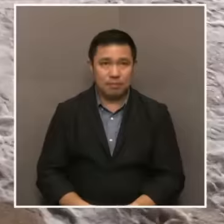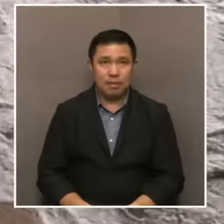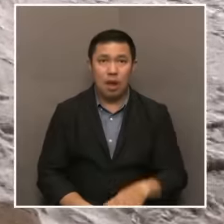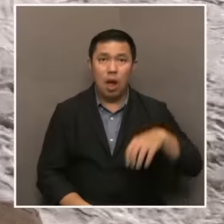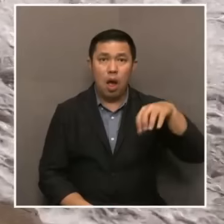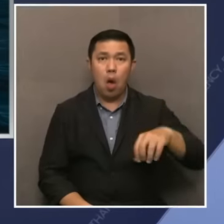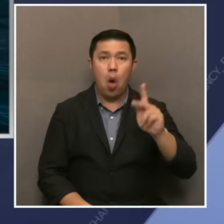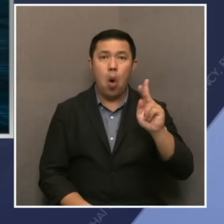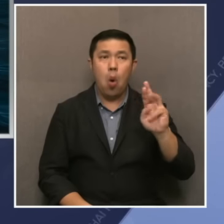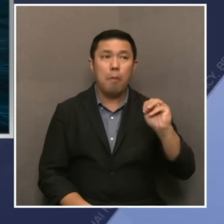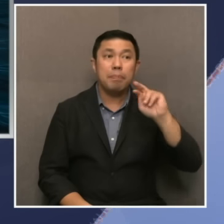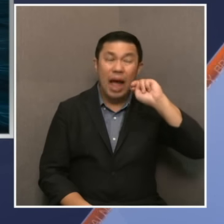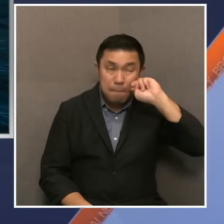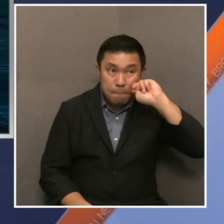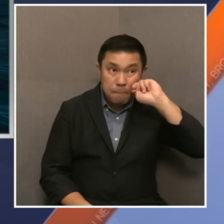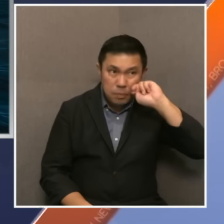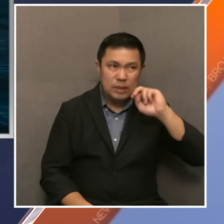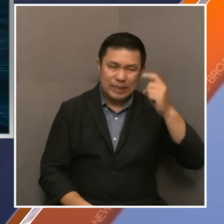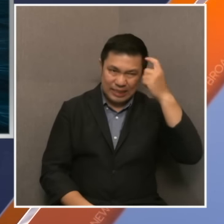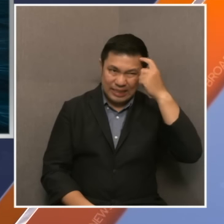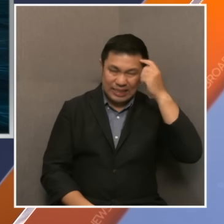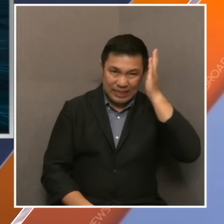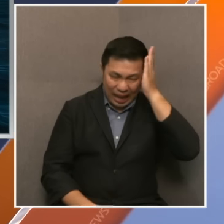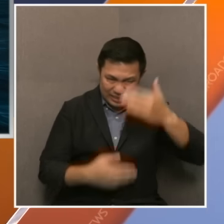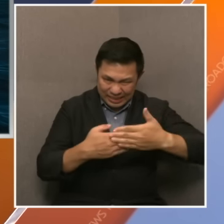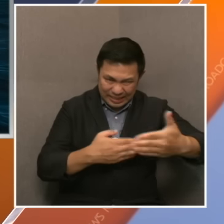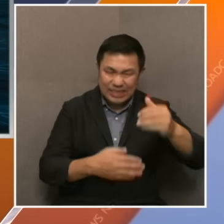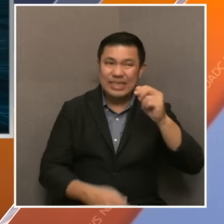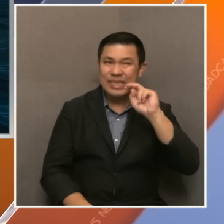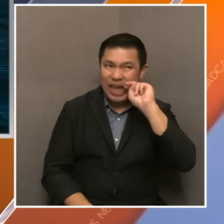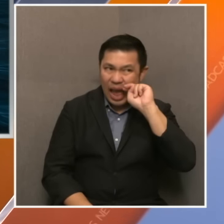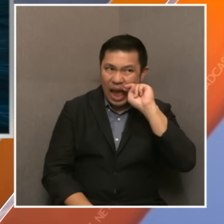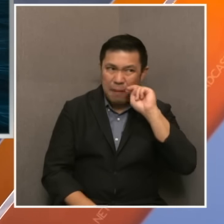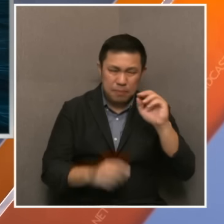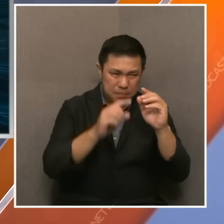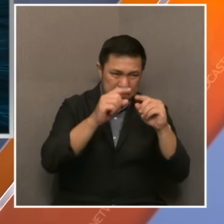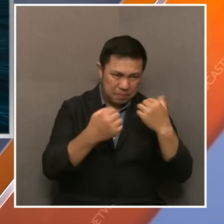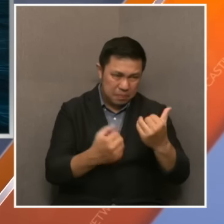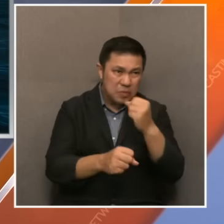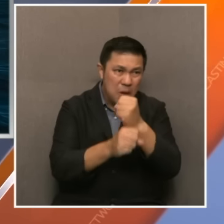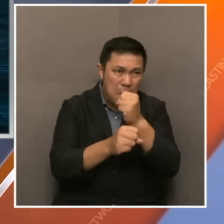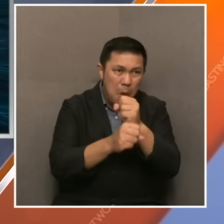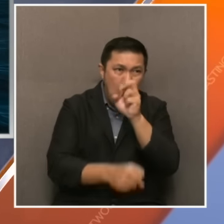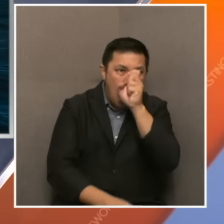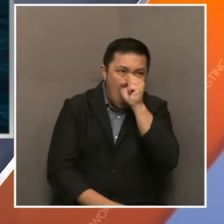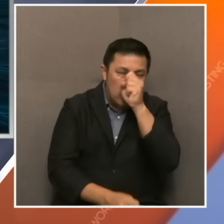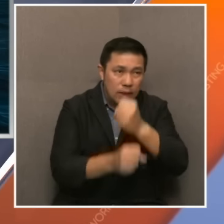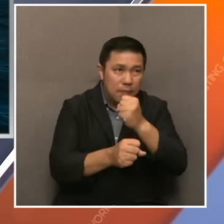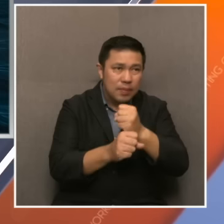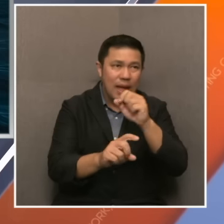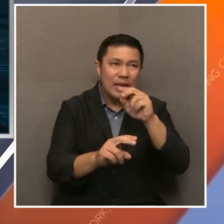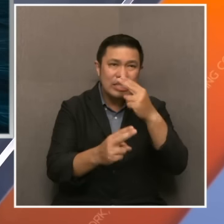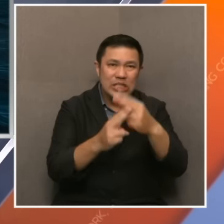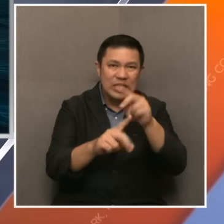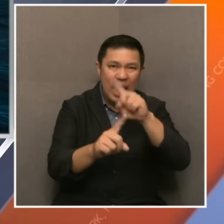แพร่กราฟคาดการปริมาณน้ำล่วงหน้า 1-3วันนะครับด้วยแบบจำลองแอนหรือว่า annsเนี่ยนะครับนั่น